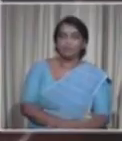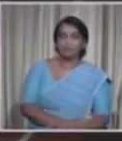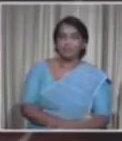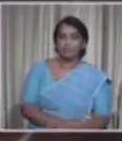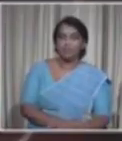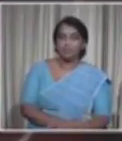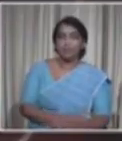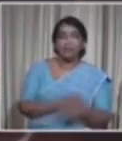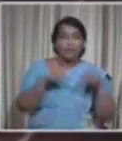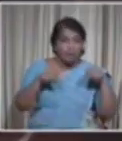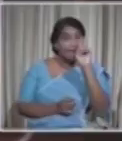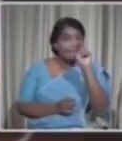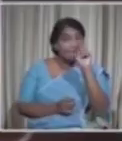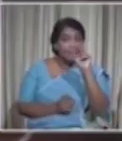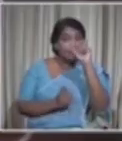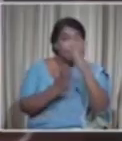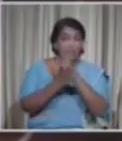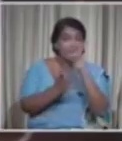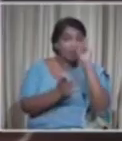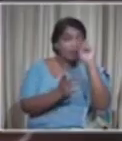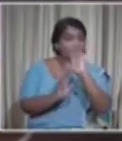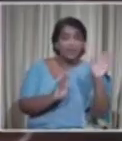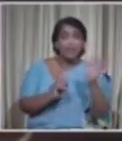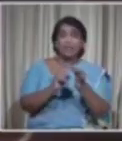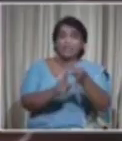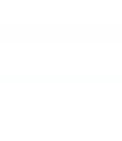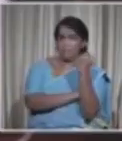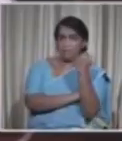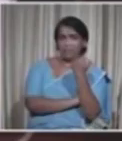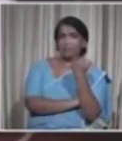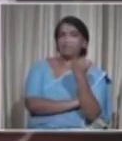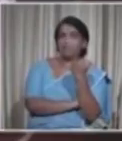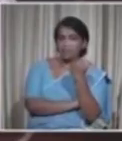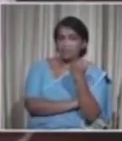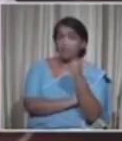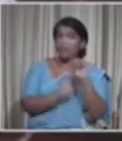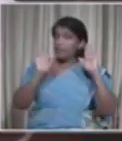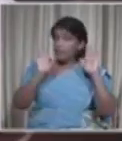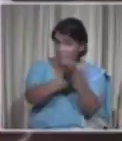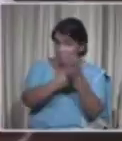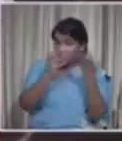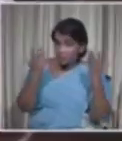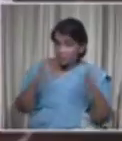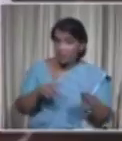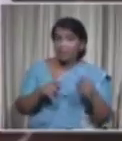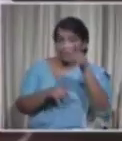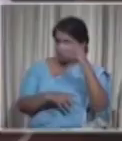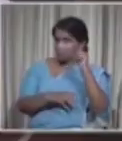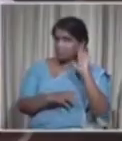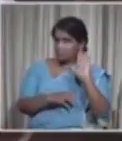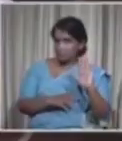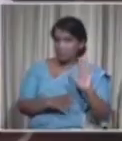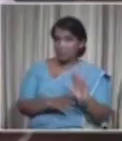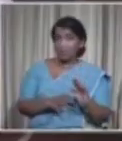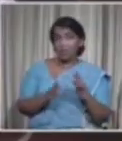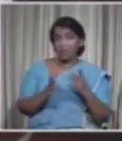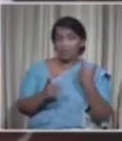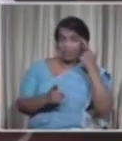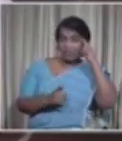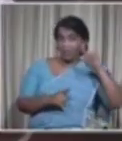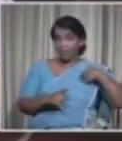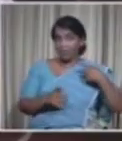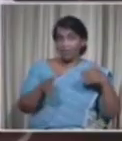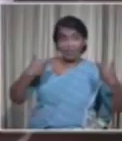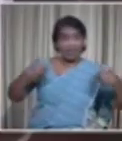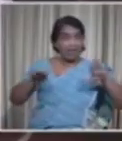අපි මේක අවස්ථාවක් කරගමු විධායක ජනාධිපති ක්‍රමය වෙනස් කරමු හැබැයි ඒවා වෙනස් කරලා මතක තියාගන්න ඕන ඕන විදියට